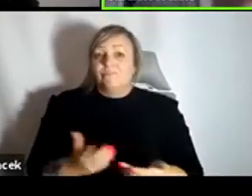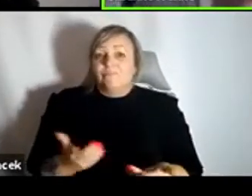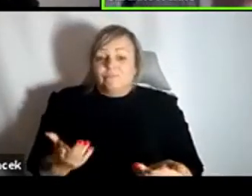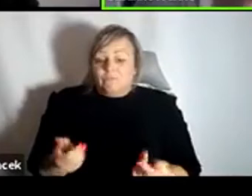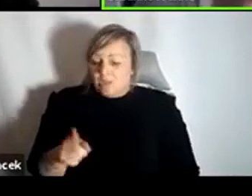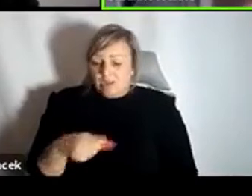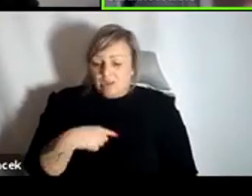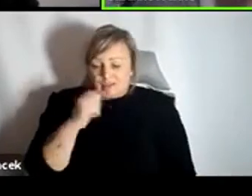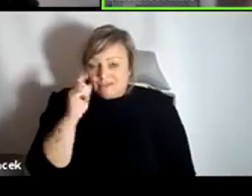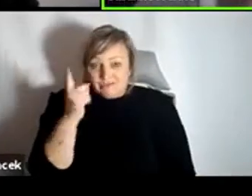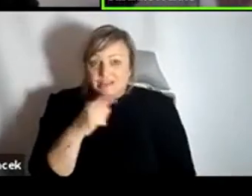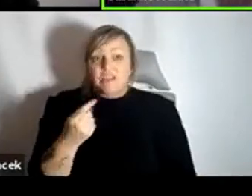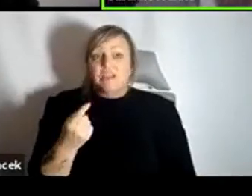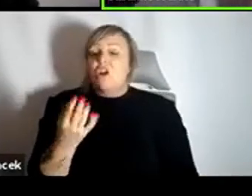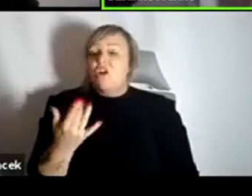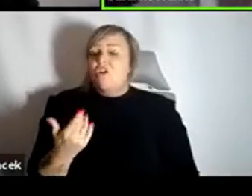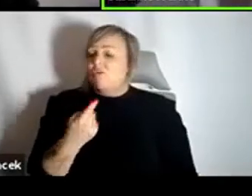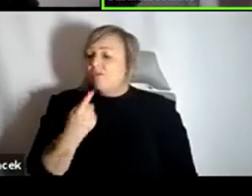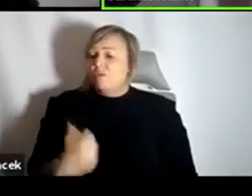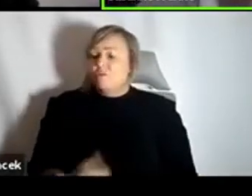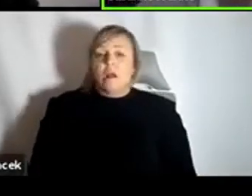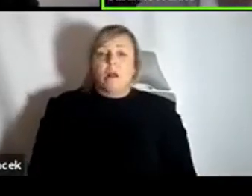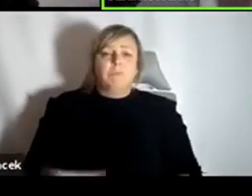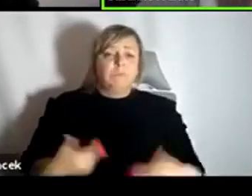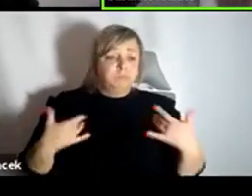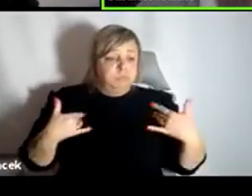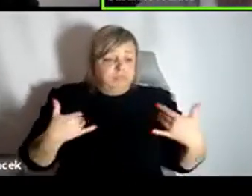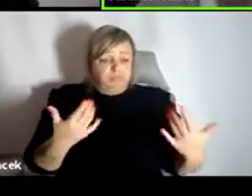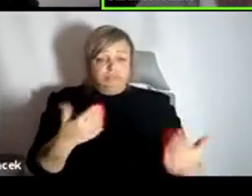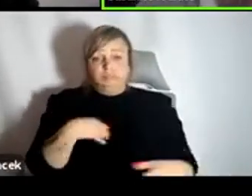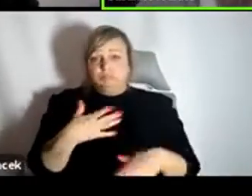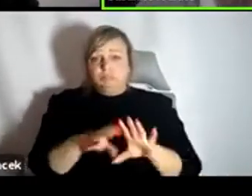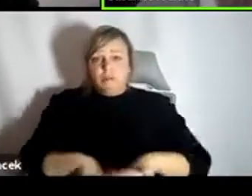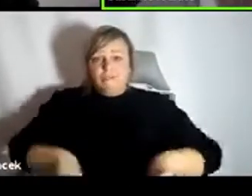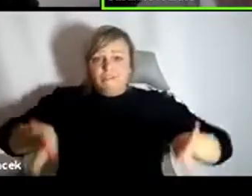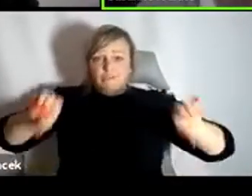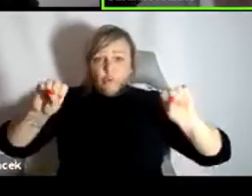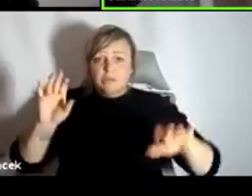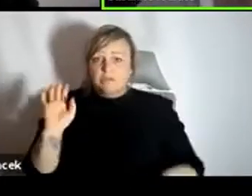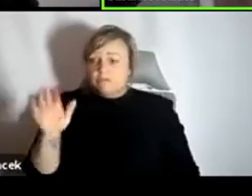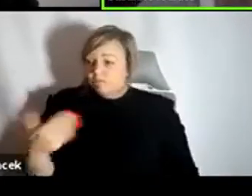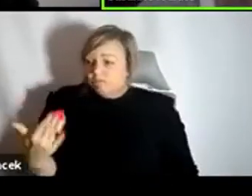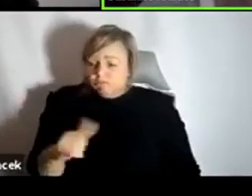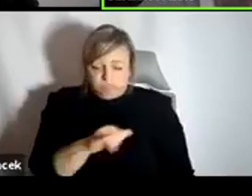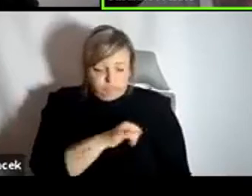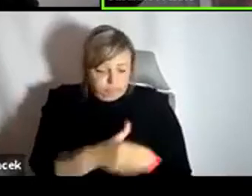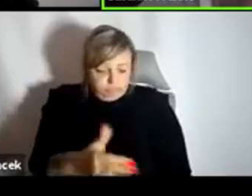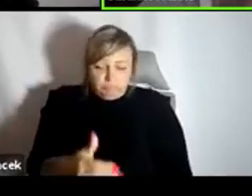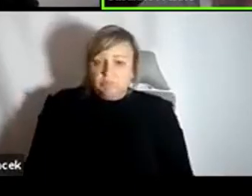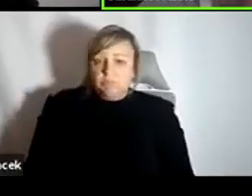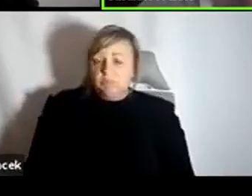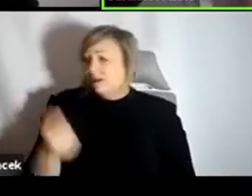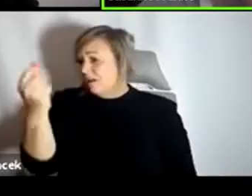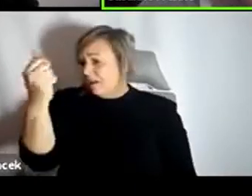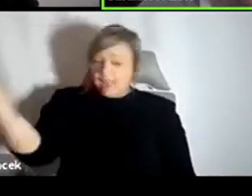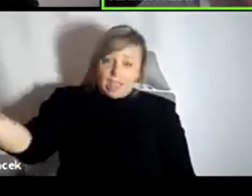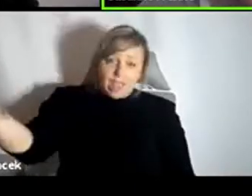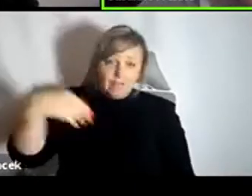nicht, wie viele sagen würden, weißt du was, das ist mir total egal. Es soll irgendeiner kommen mit genug Kohle